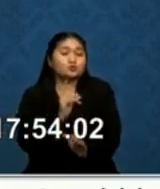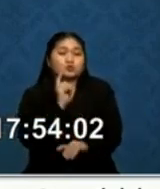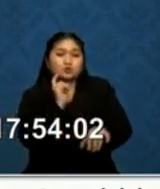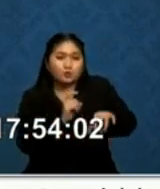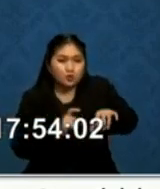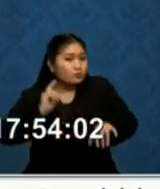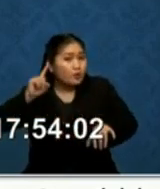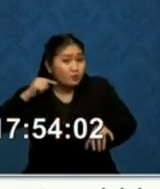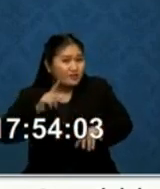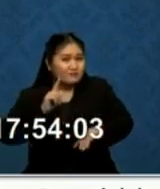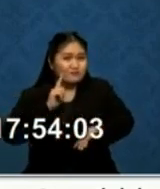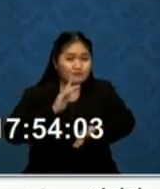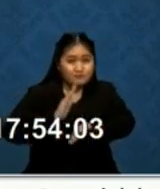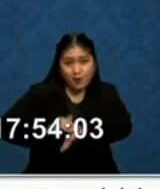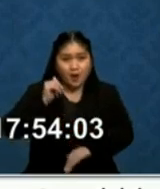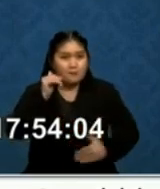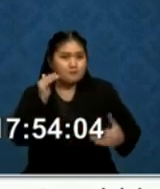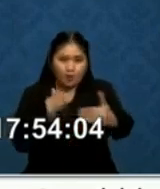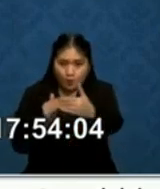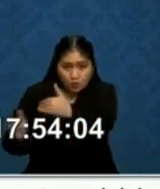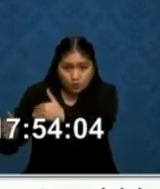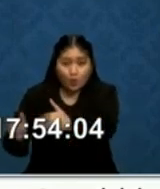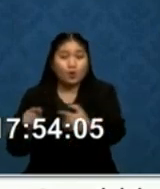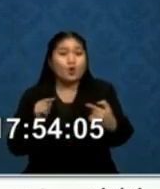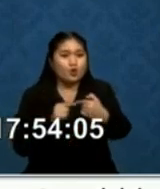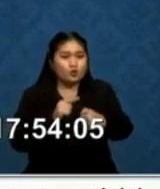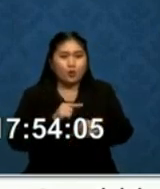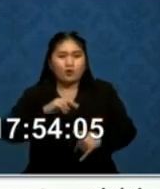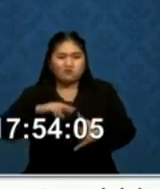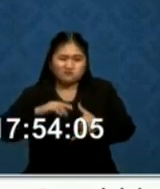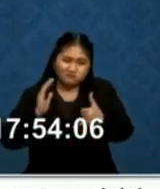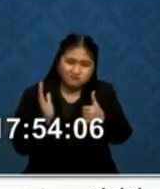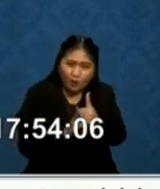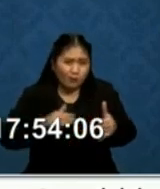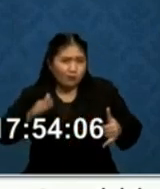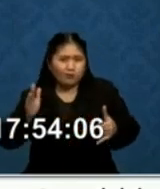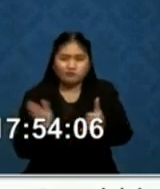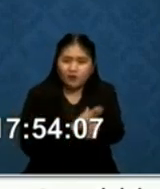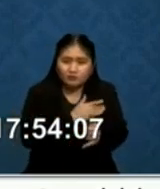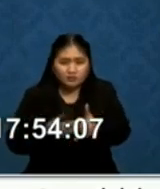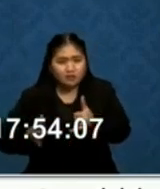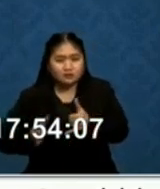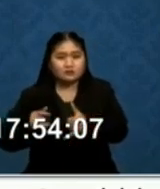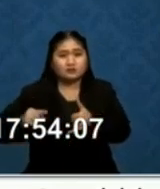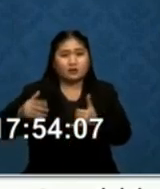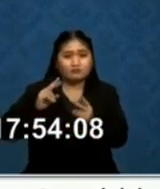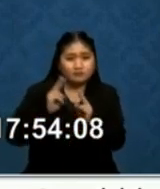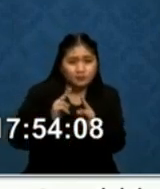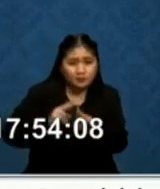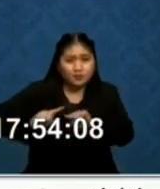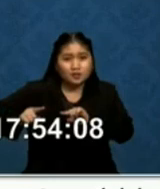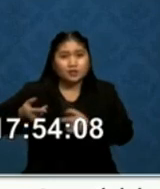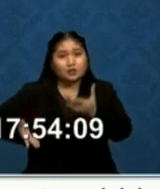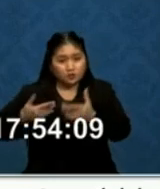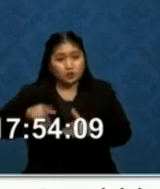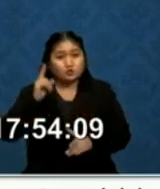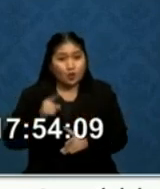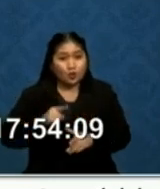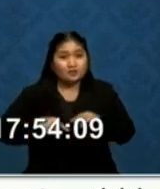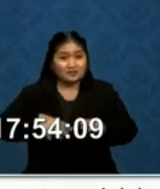มีความเฉพาะด้านคดีล่วงละเมิดทางเพศและการใช้ความรุนแรงในครอบครัวค่ะต้องมีพนักงานสอบสวนหญิงประจำทุกสถ